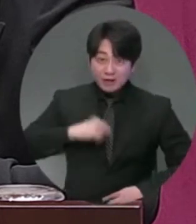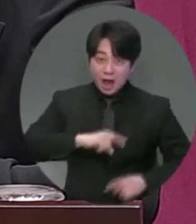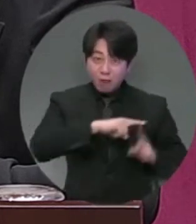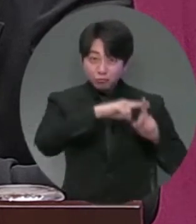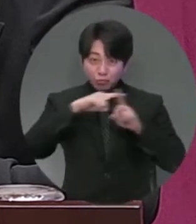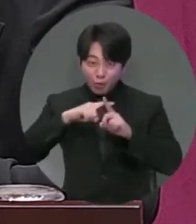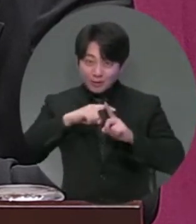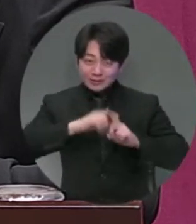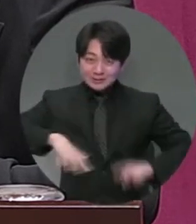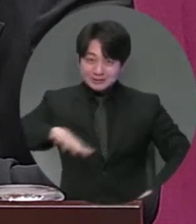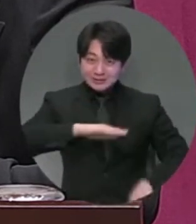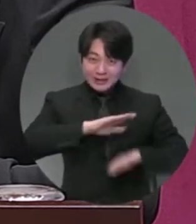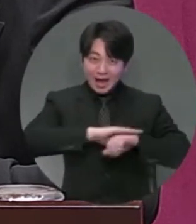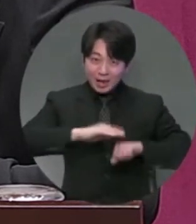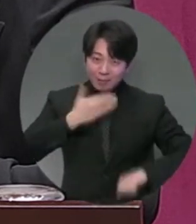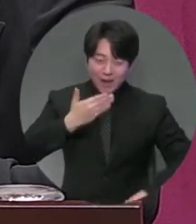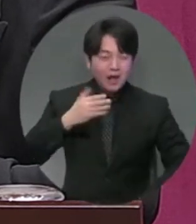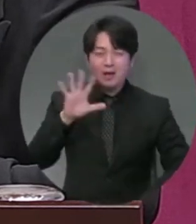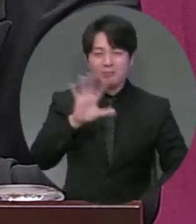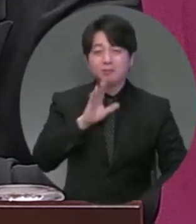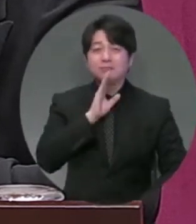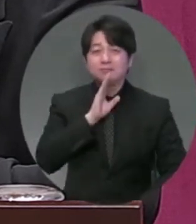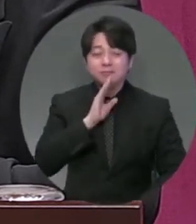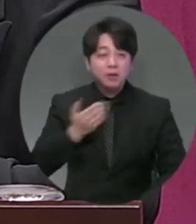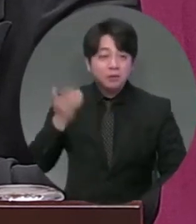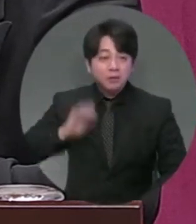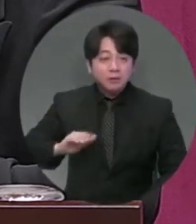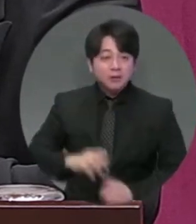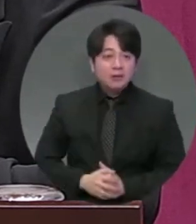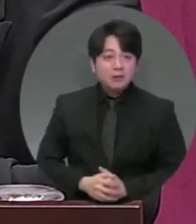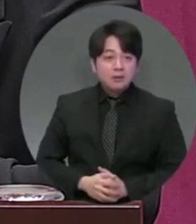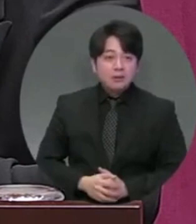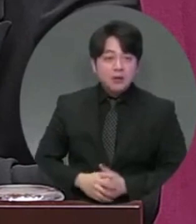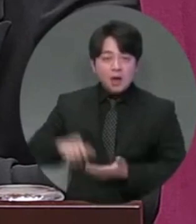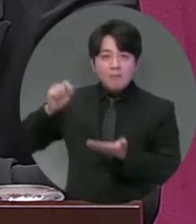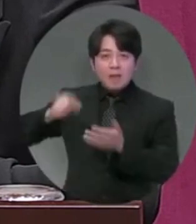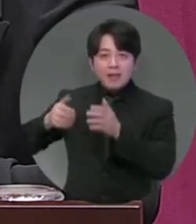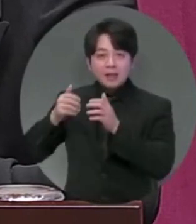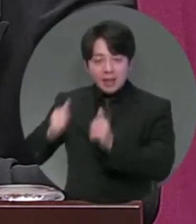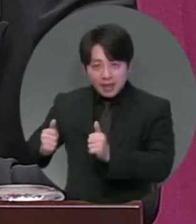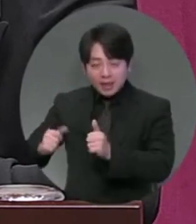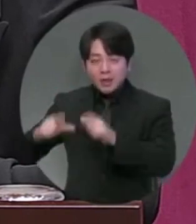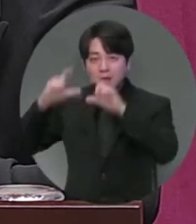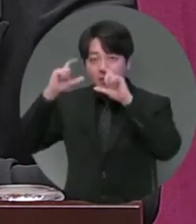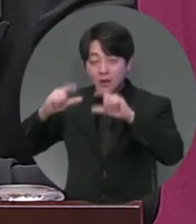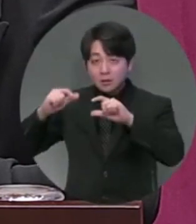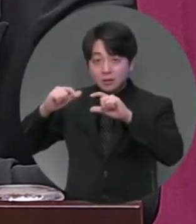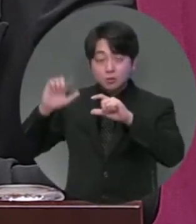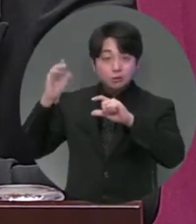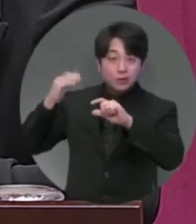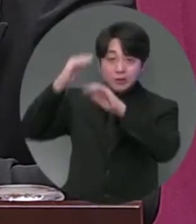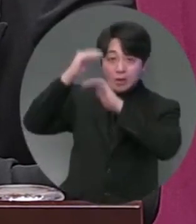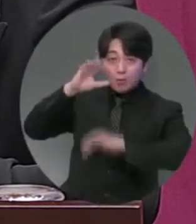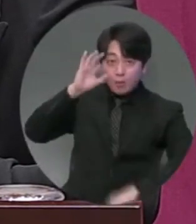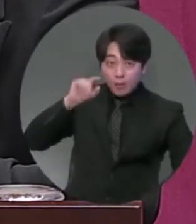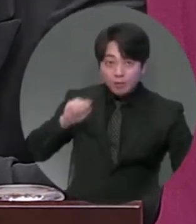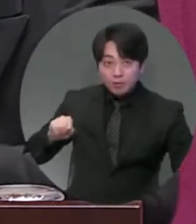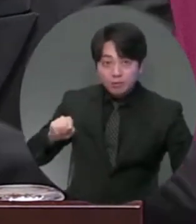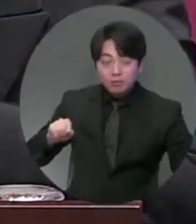추세가 다른 나라에 비해서 대법원 판례가 대한민국의 판례가 성범죄가 굉장히 유연해지고 있다는 건 분명하고 저는 거기에 반대하지